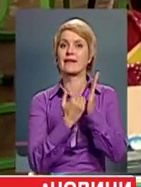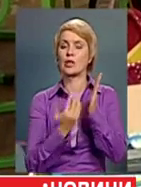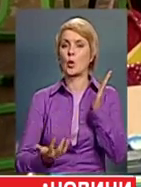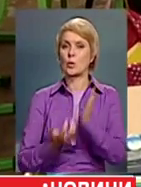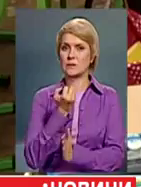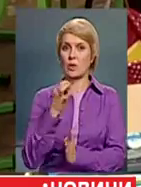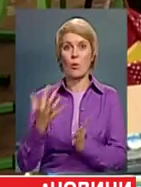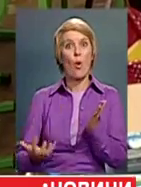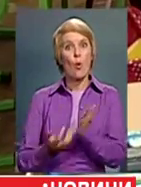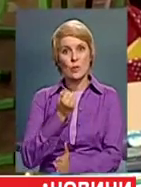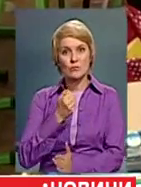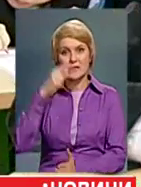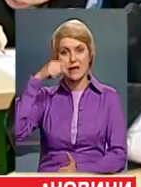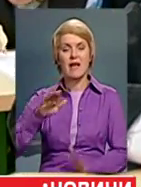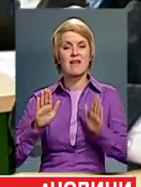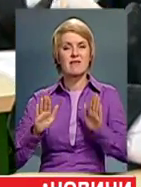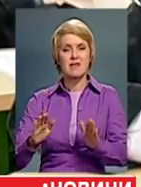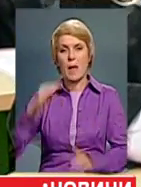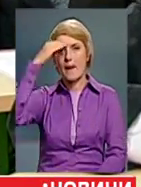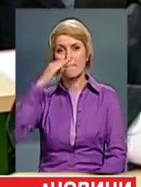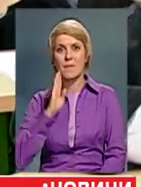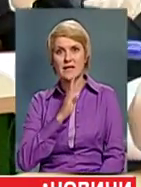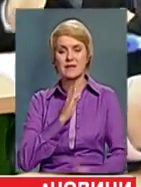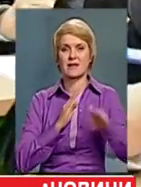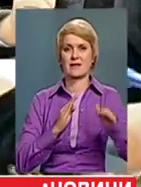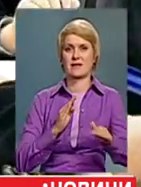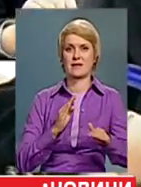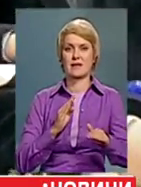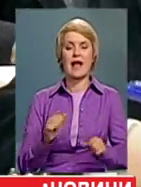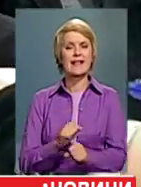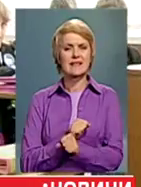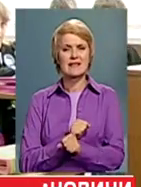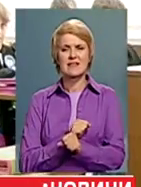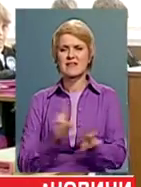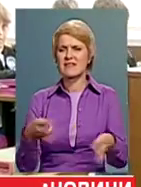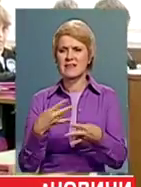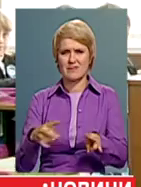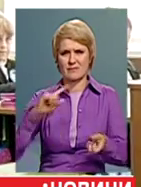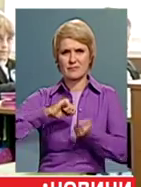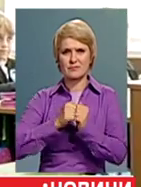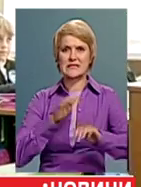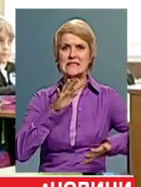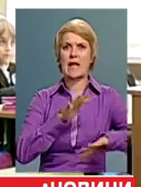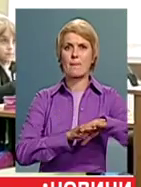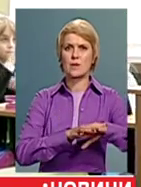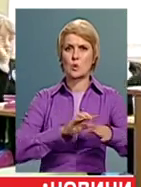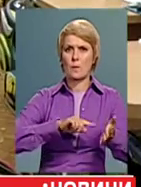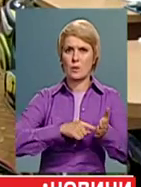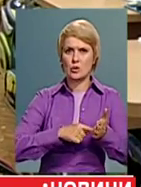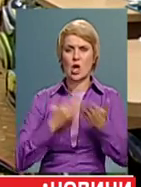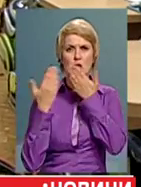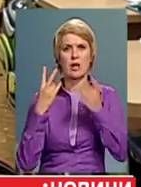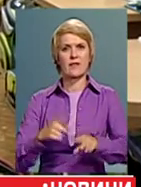учні відтепер знатимуть лише батьки та він сам. Не конче віднині знати на пам'ять таблицю множення і читати на швидкість.